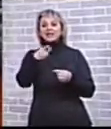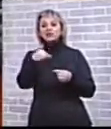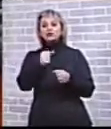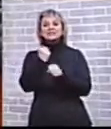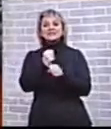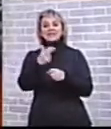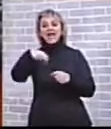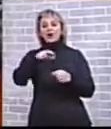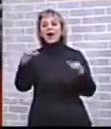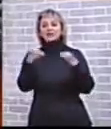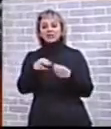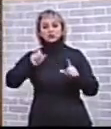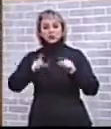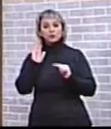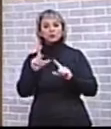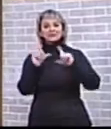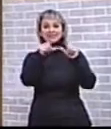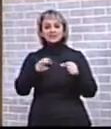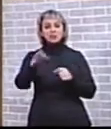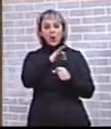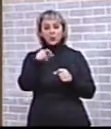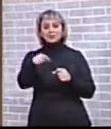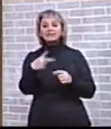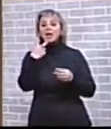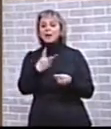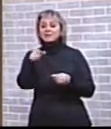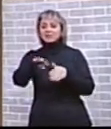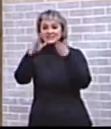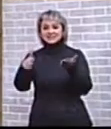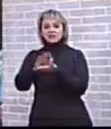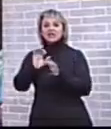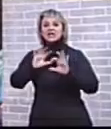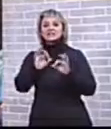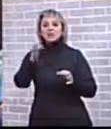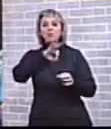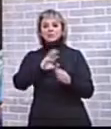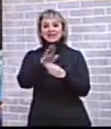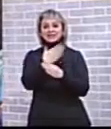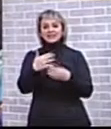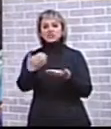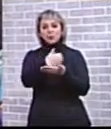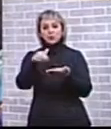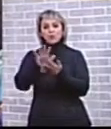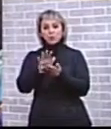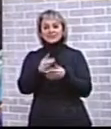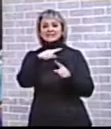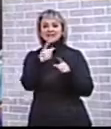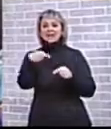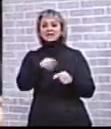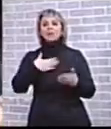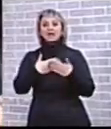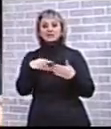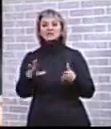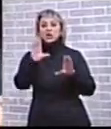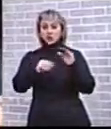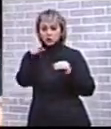создадут экоотряд. Студенты будут ездить по области, выявлять свалки и рассказывать о пользе раздельного сбора мусора. За это активистам